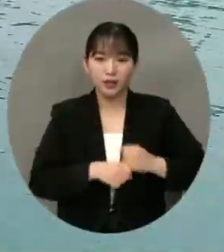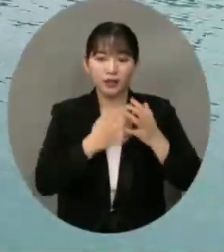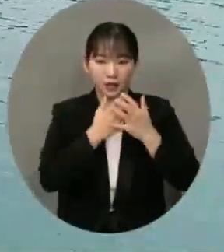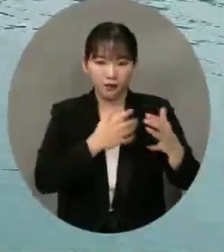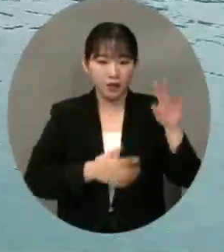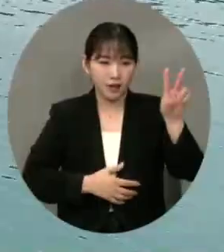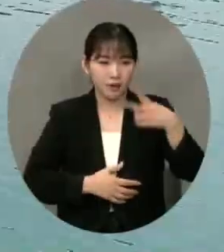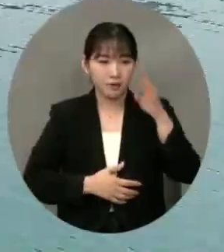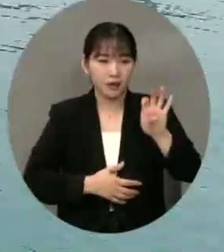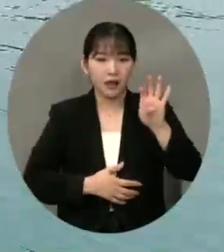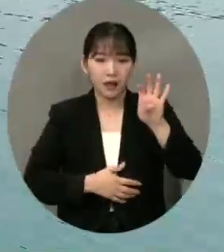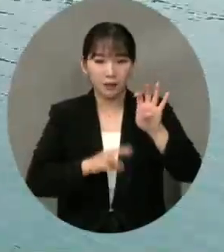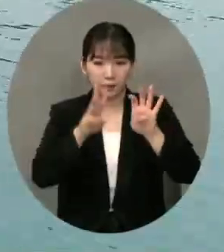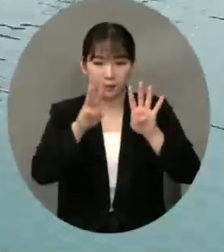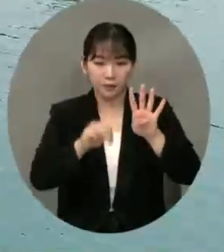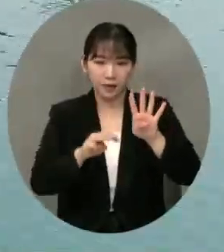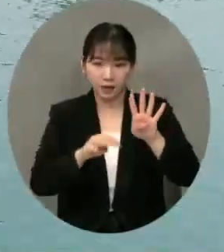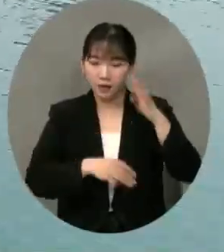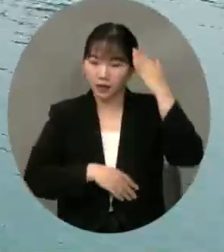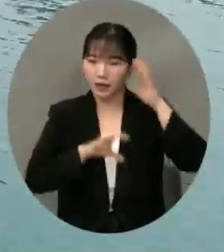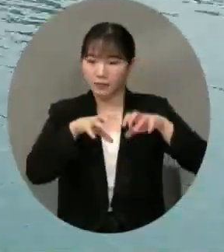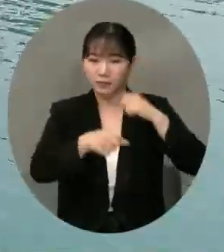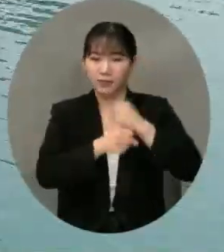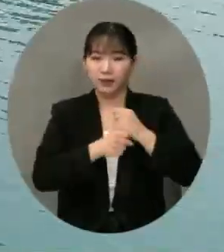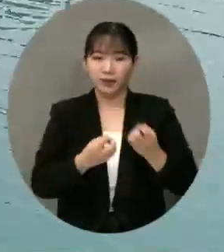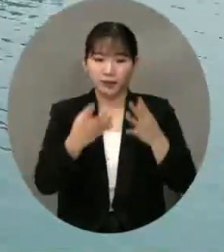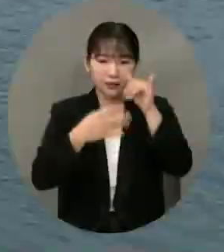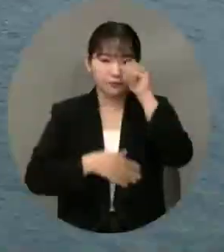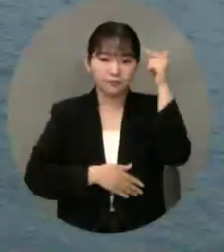224m 긴밥 만들기 행사 등이 진행될 예정입니다